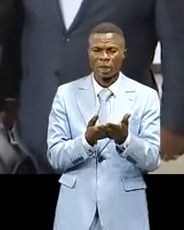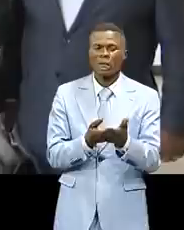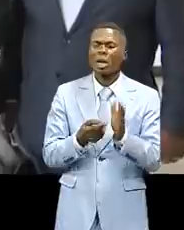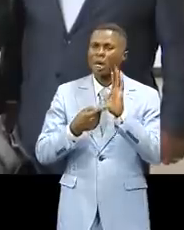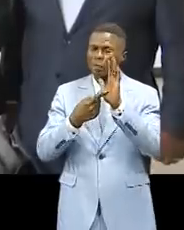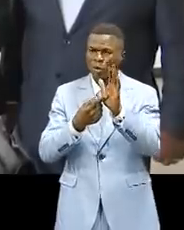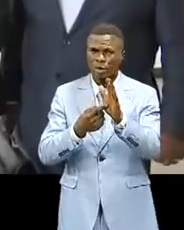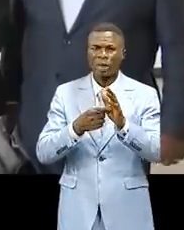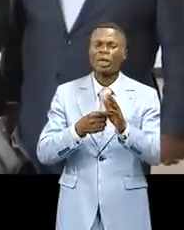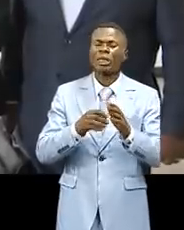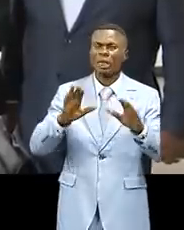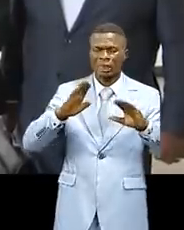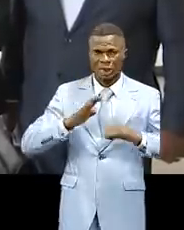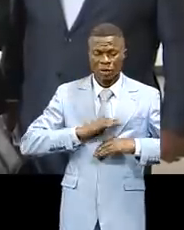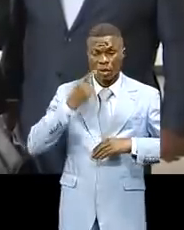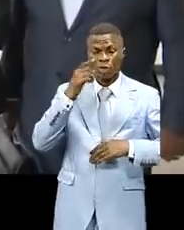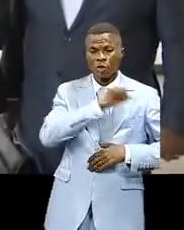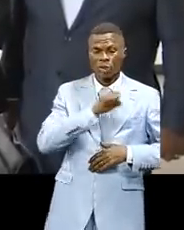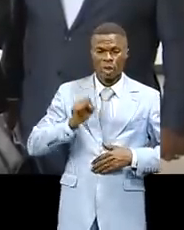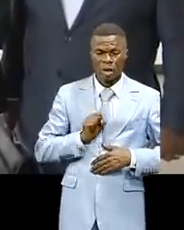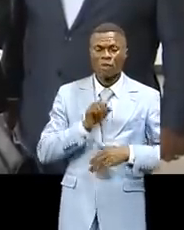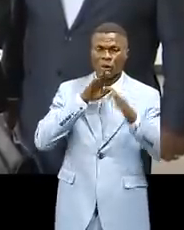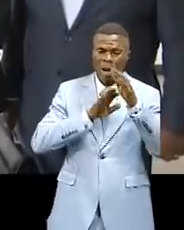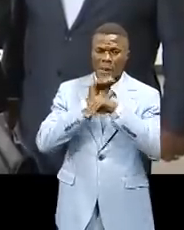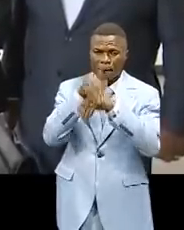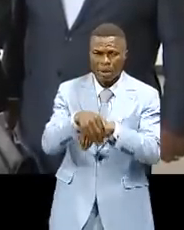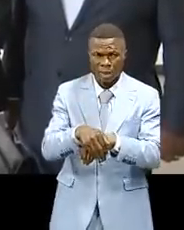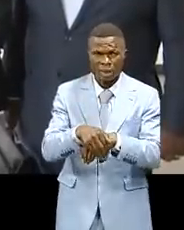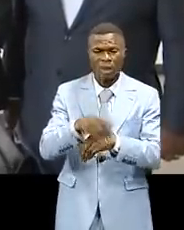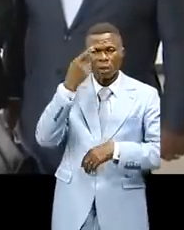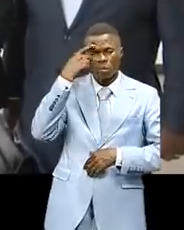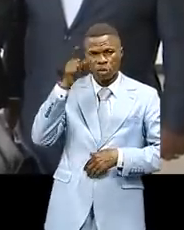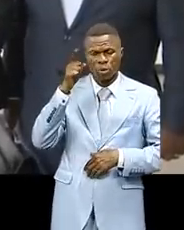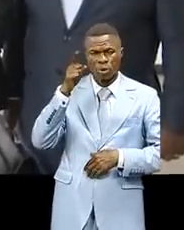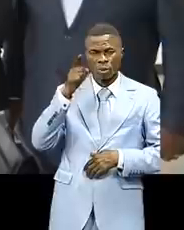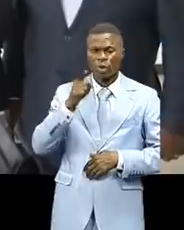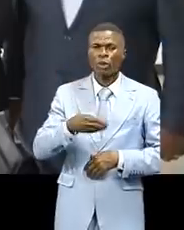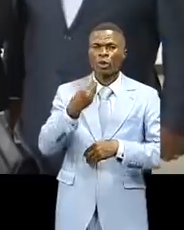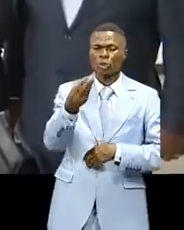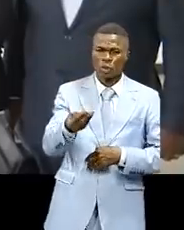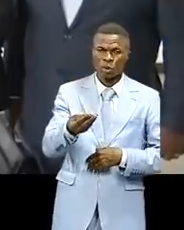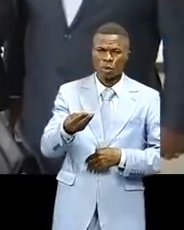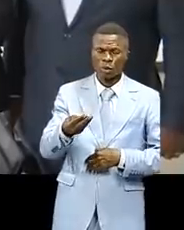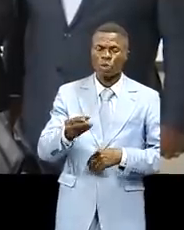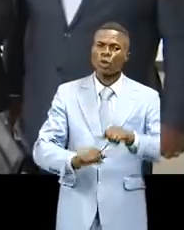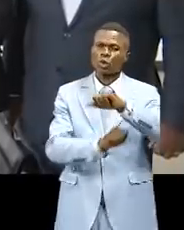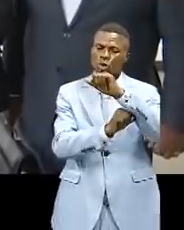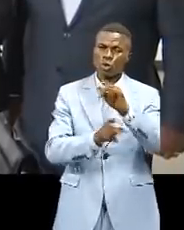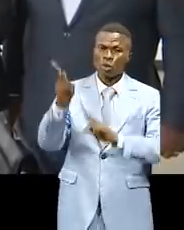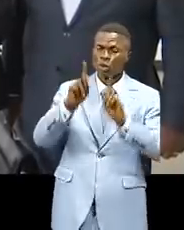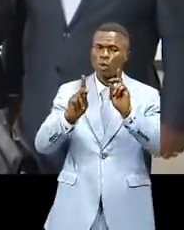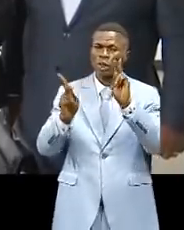de voir le sénat s'investir éléments non seulement pour apporter un secours à cette population